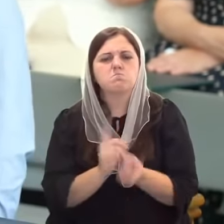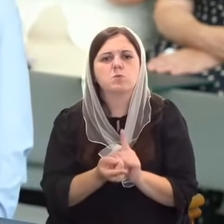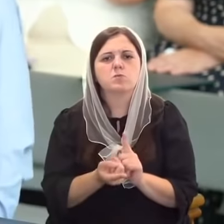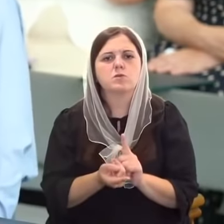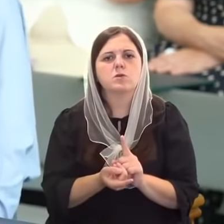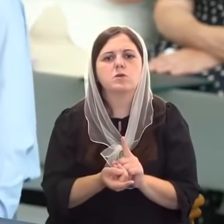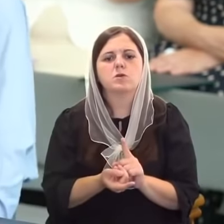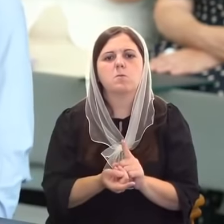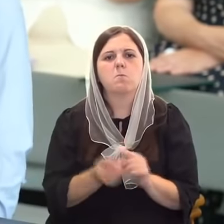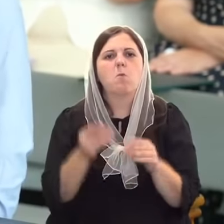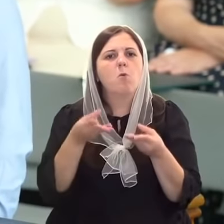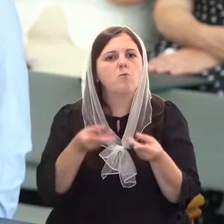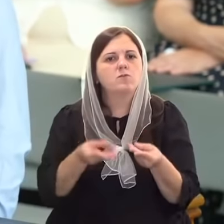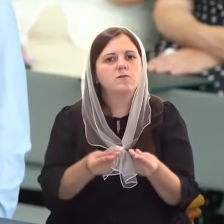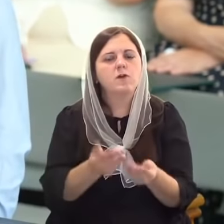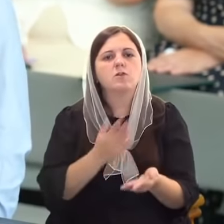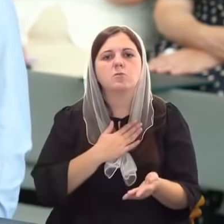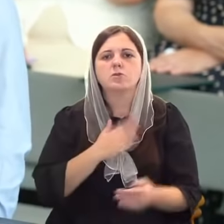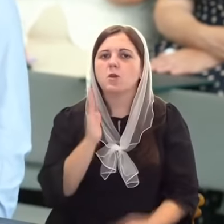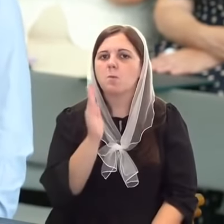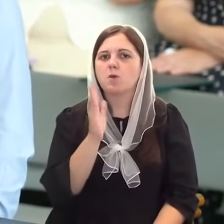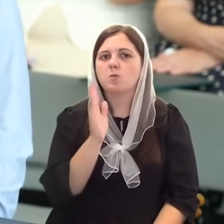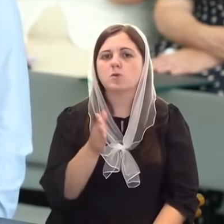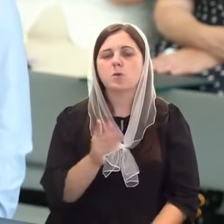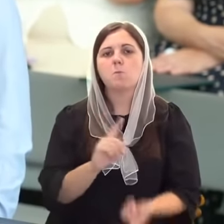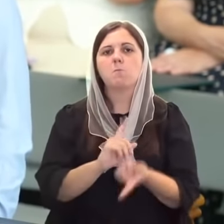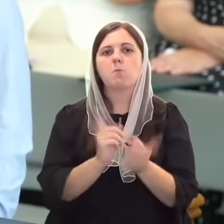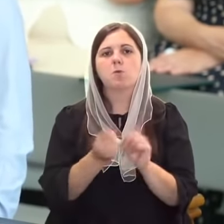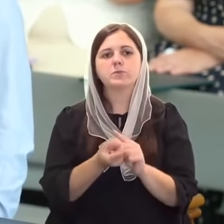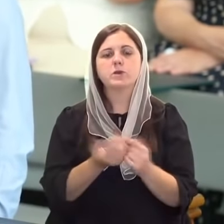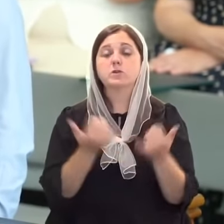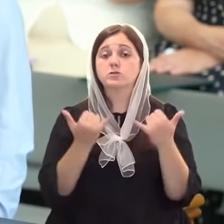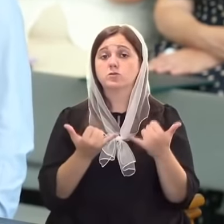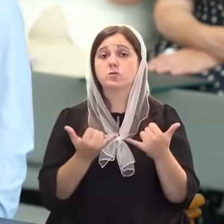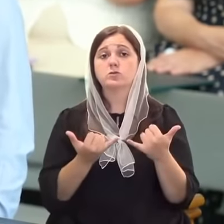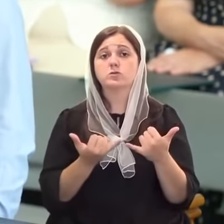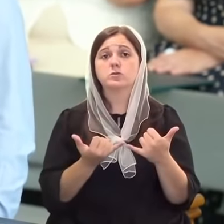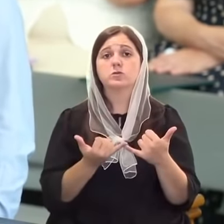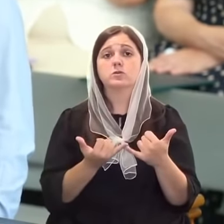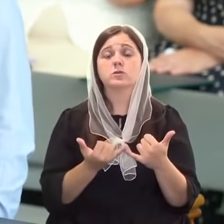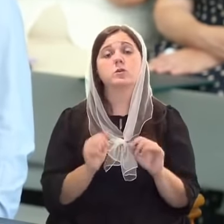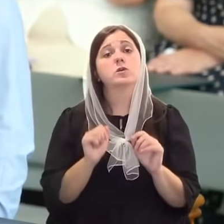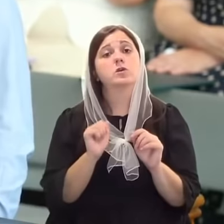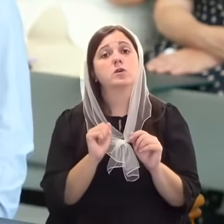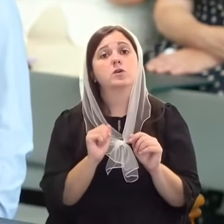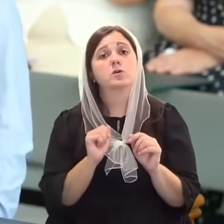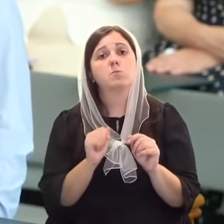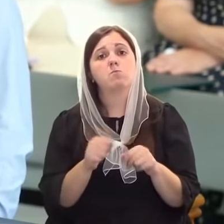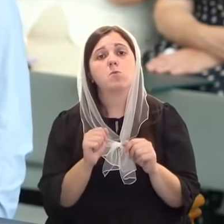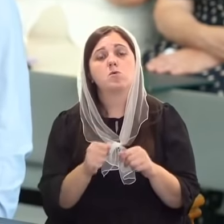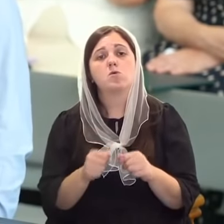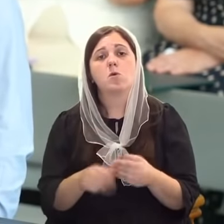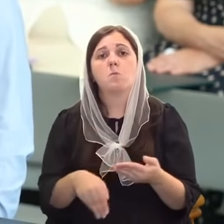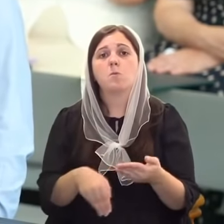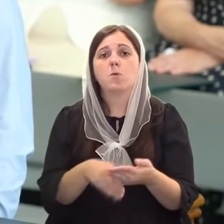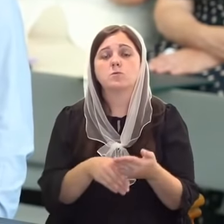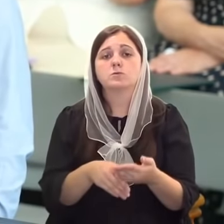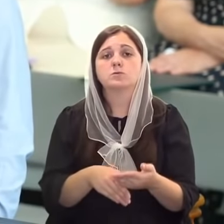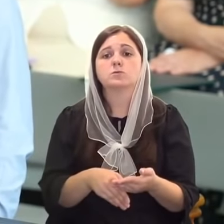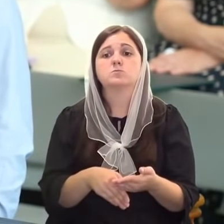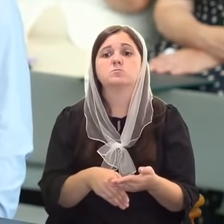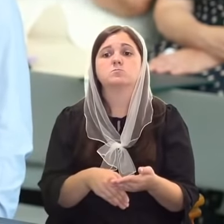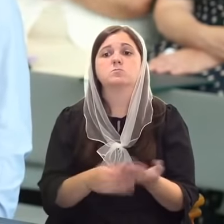что очень сильно повлияло на мое будущее, изменило настоящее и могло помочь мне пережить